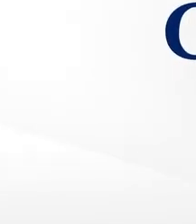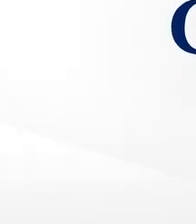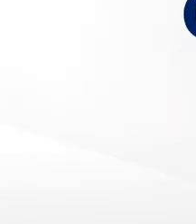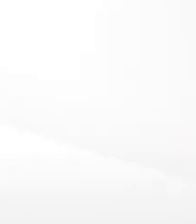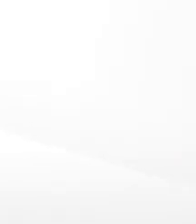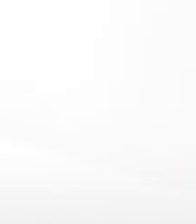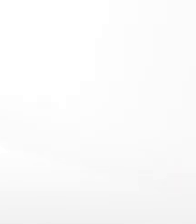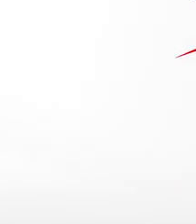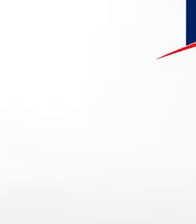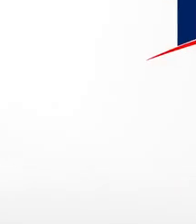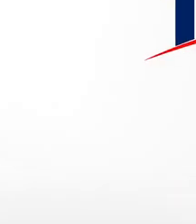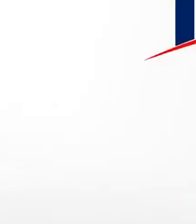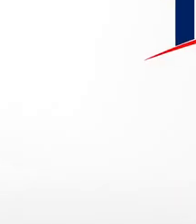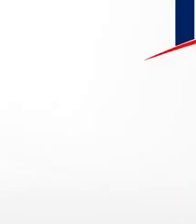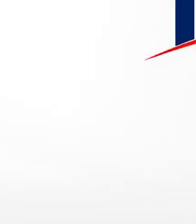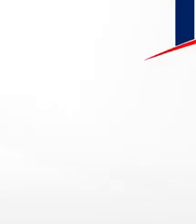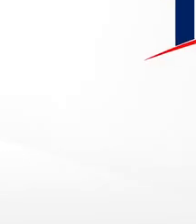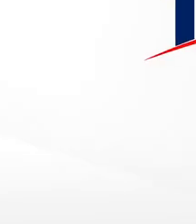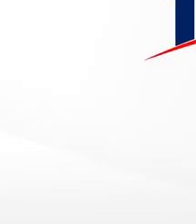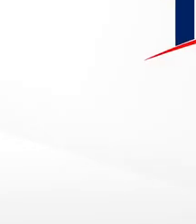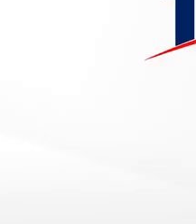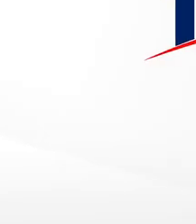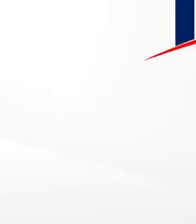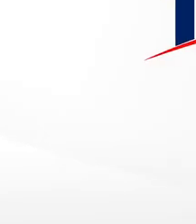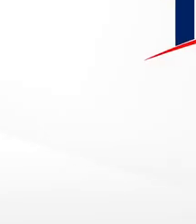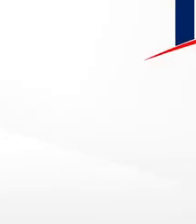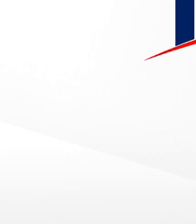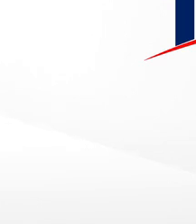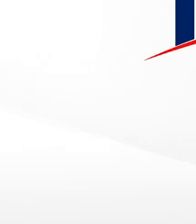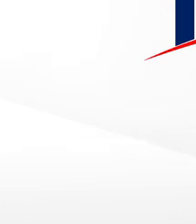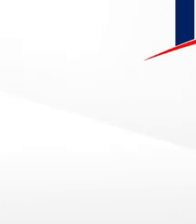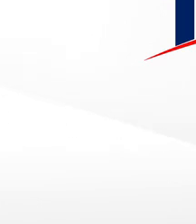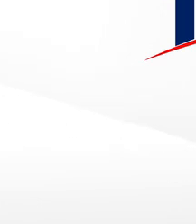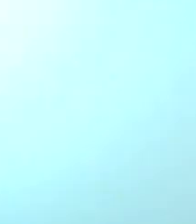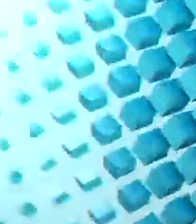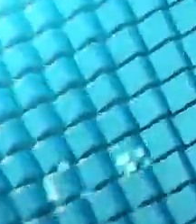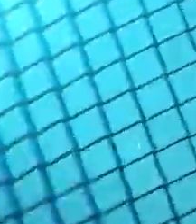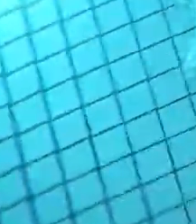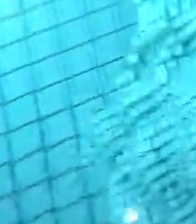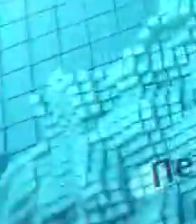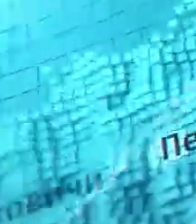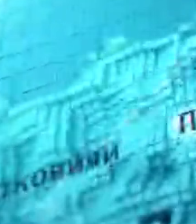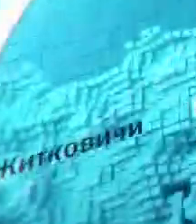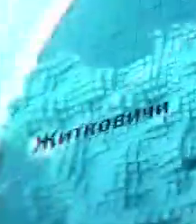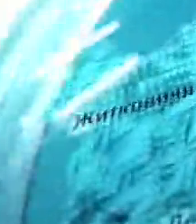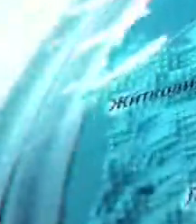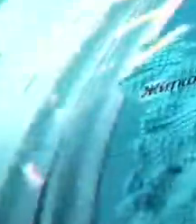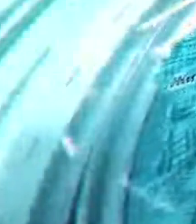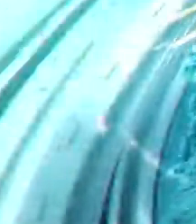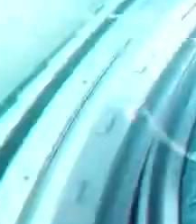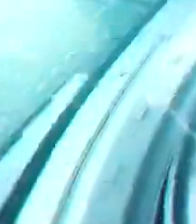Генеральный партнер программы «Белгосстрах». Крупнейшая страховая организация Республики Беларусь.